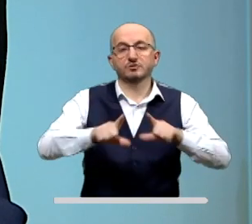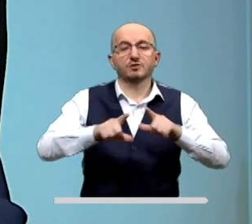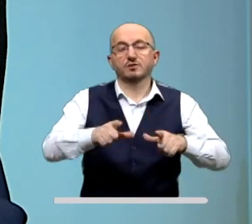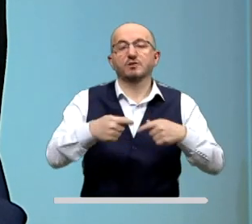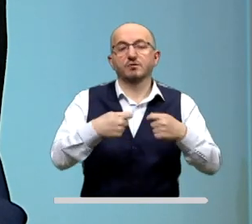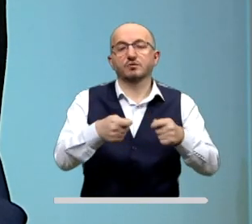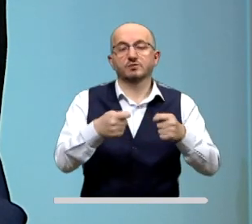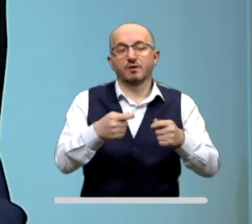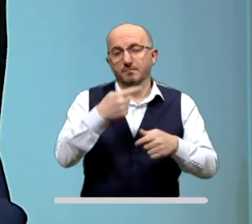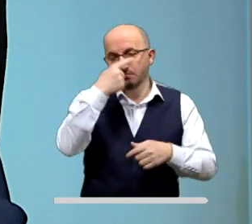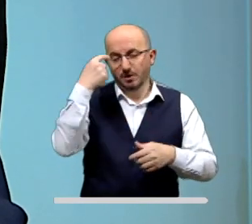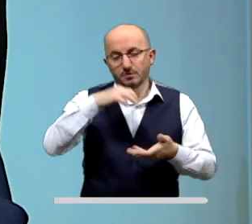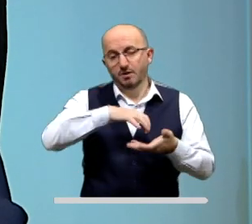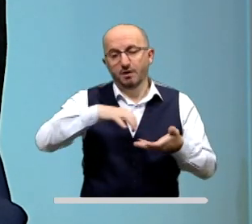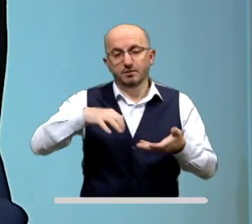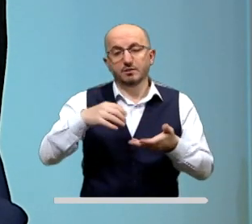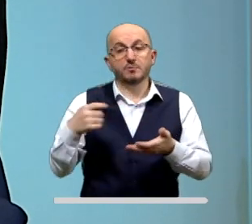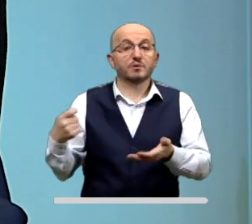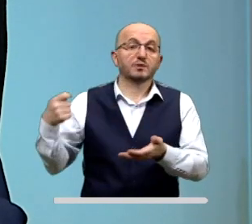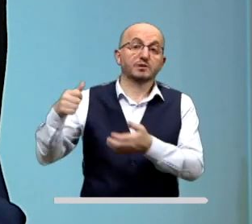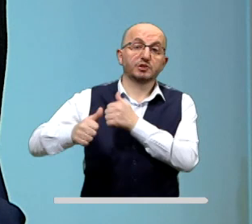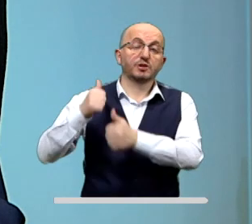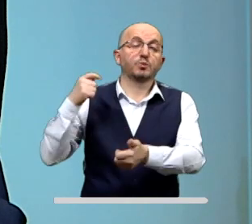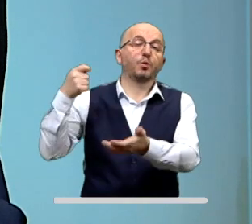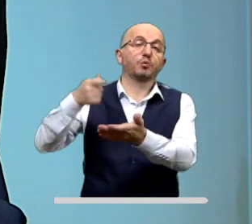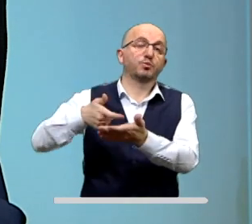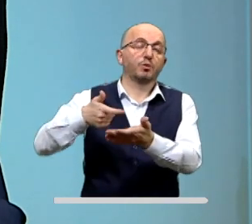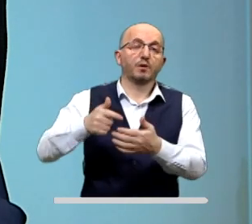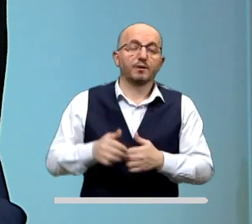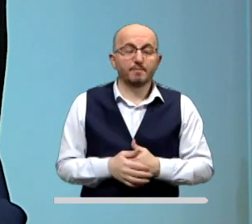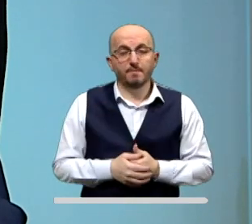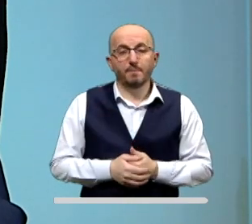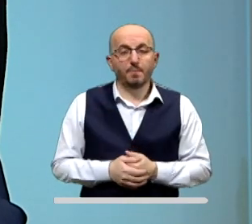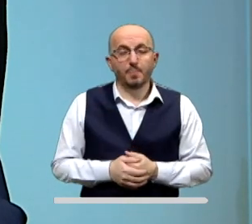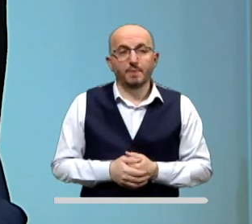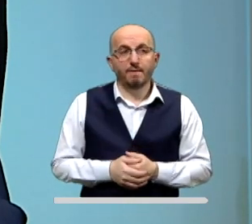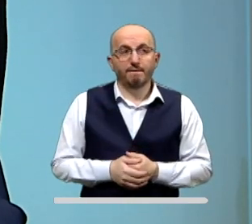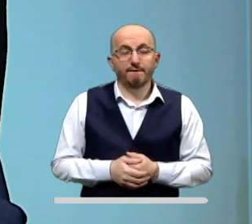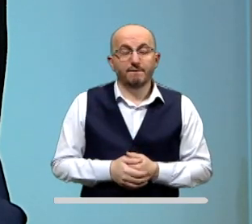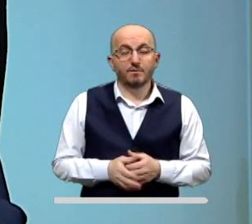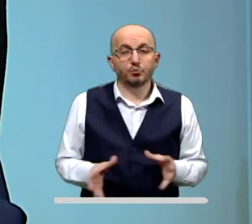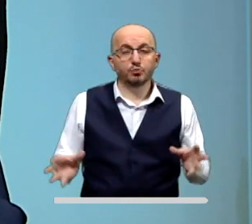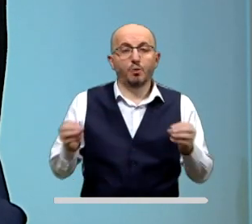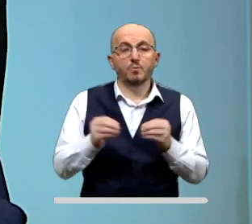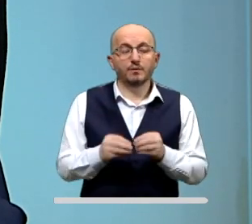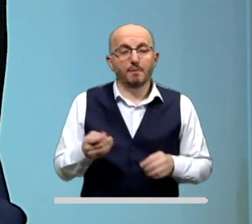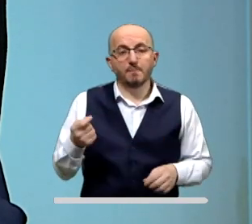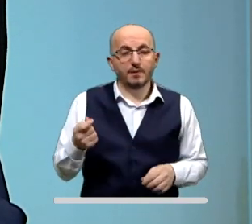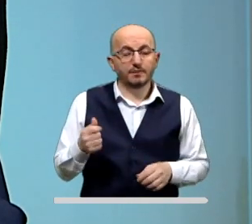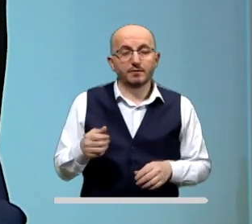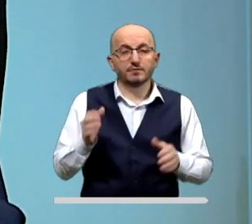belki artan miktarını ödüyorlar gibi falan Eğer böyle ise şimdi bu toplanan paralar